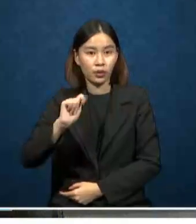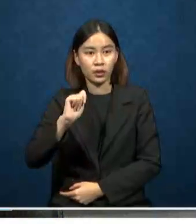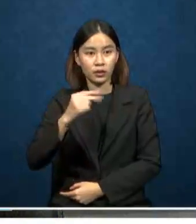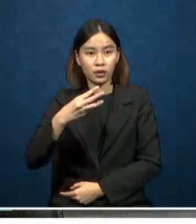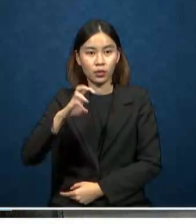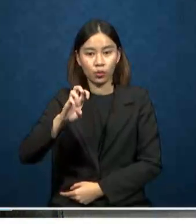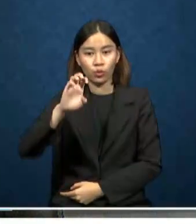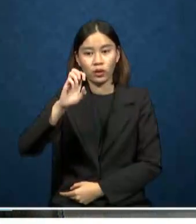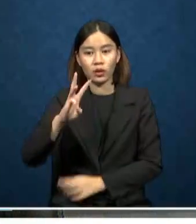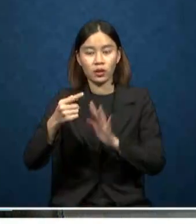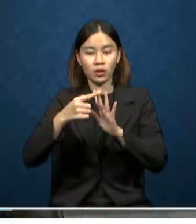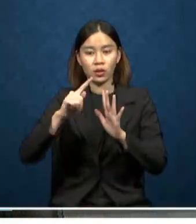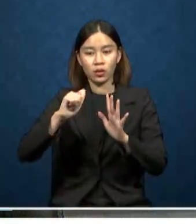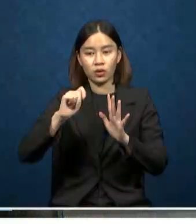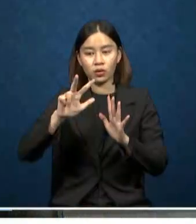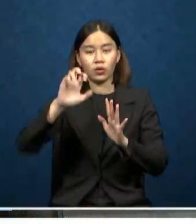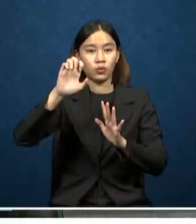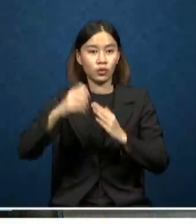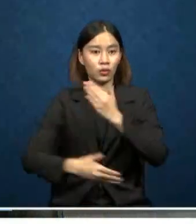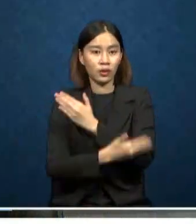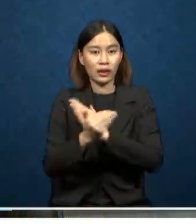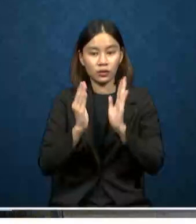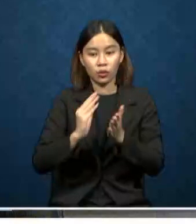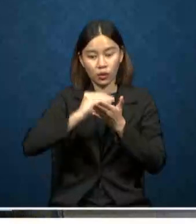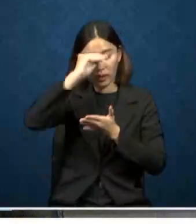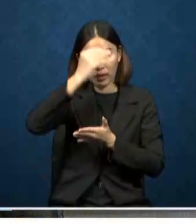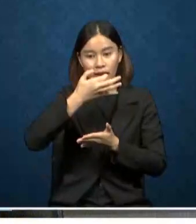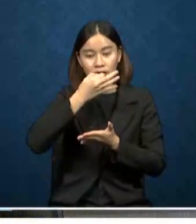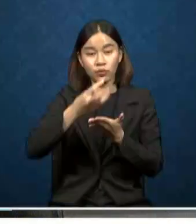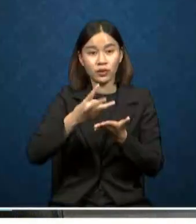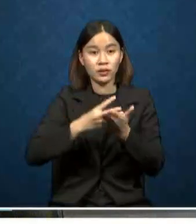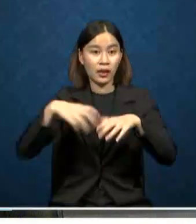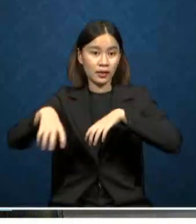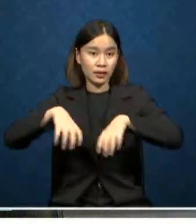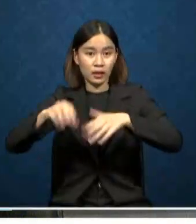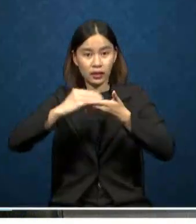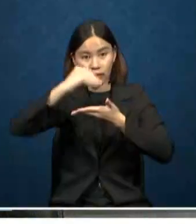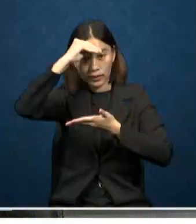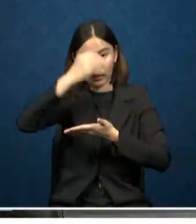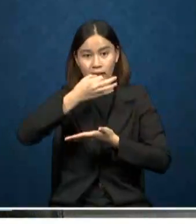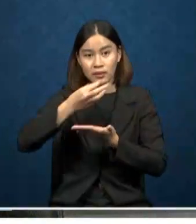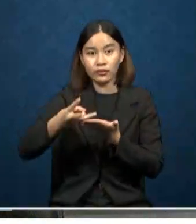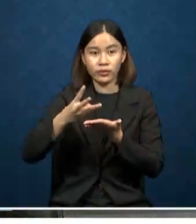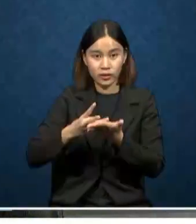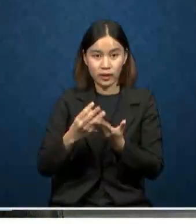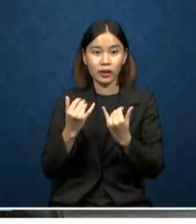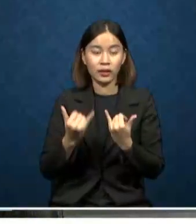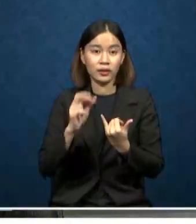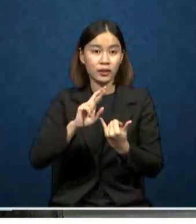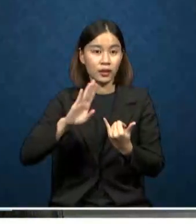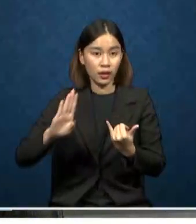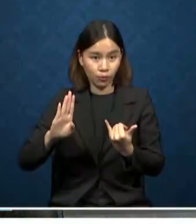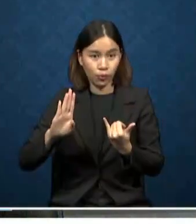เพื่อเป็นโอกาสของผู้เรียนอาชีวศึกษานะคะการจัดการอาชีวศึกษาระบบ